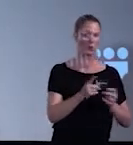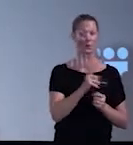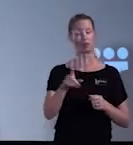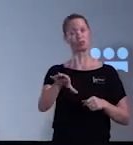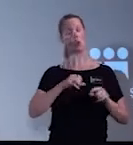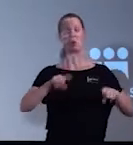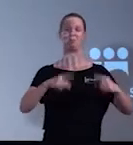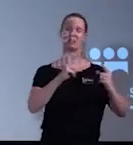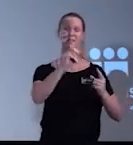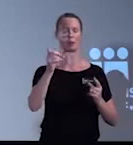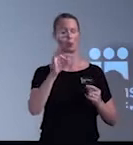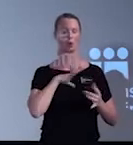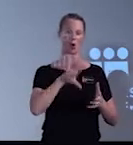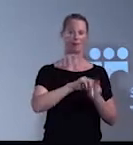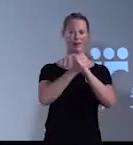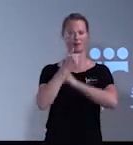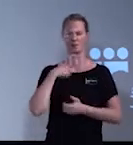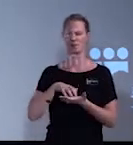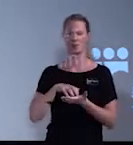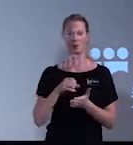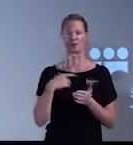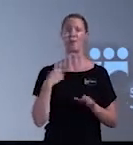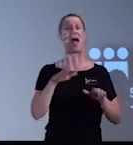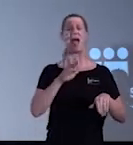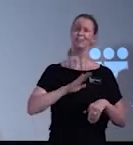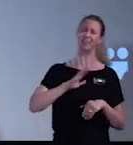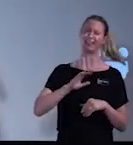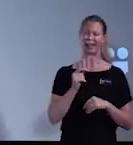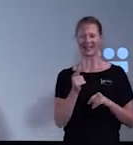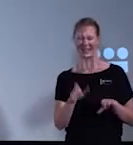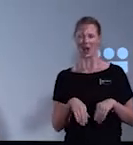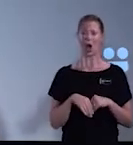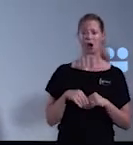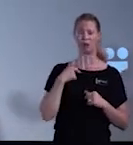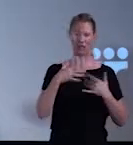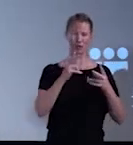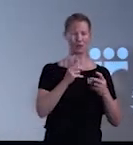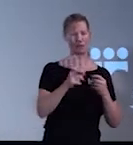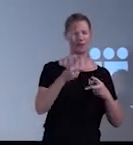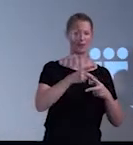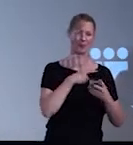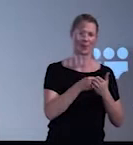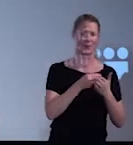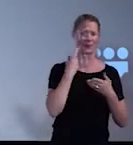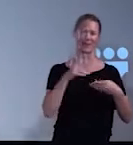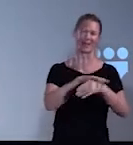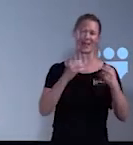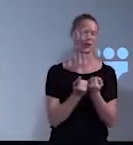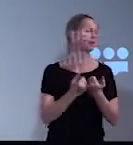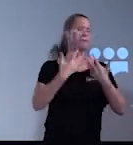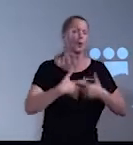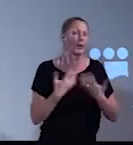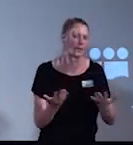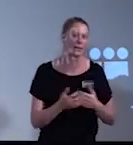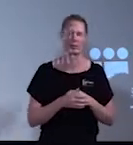där konflikterna vägen. Hur mycket har förändrat i vårt samhälle för att vi bara, nej men vänta lite nu, för att om vi ska kunna göra det måste vi ha ännu mer så att vi kan täcka in allt. Så kommer det aldrig.